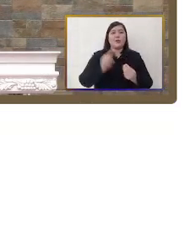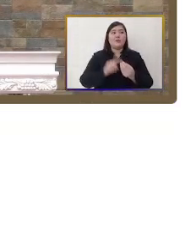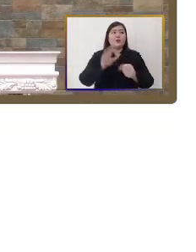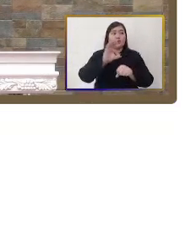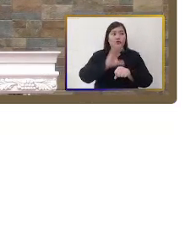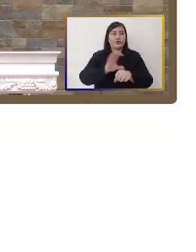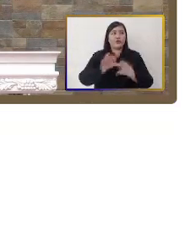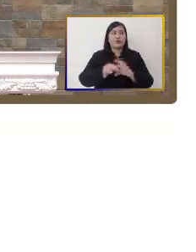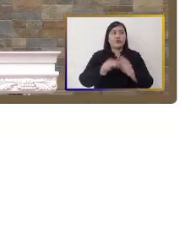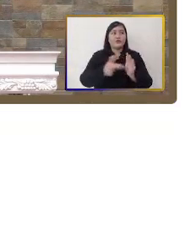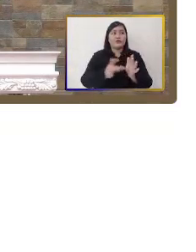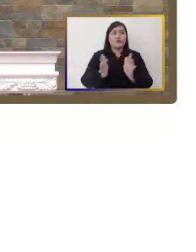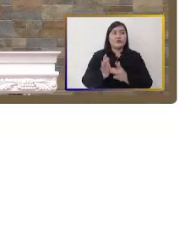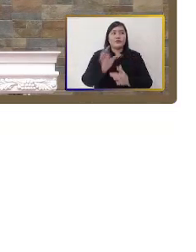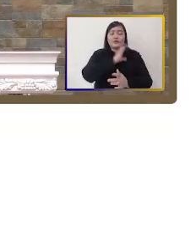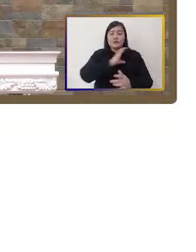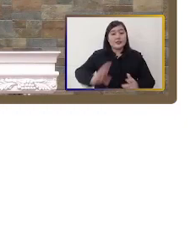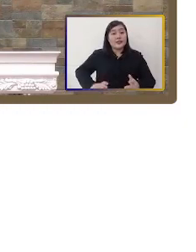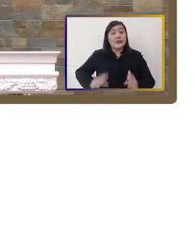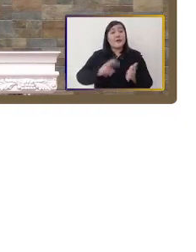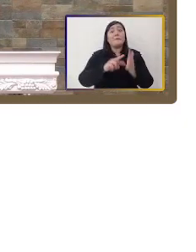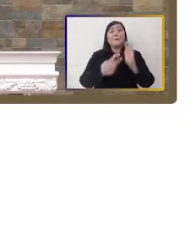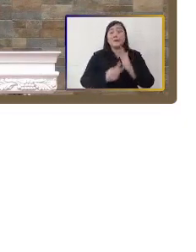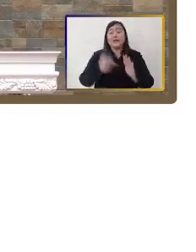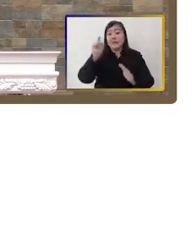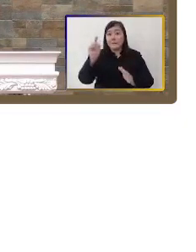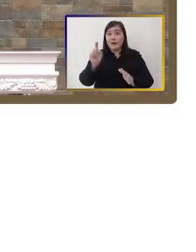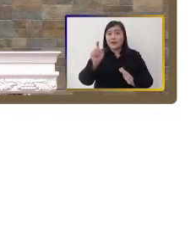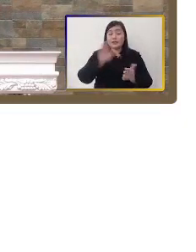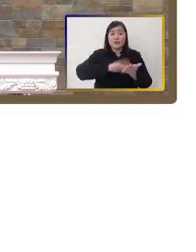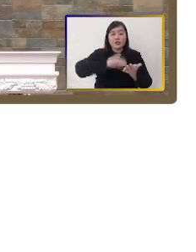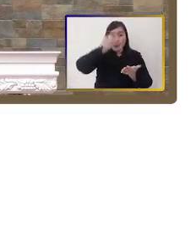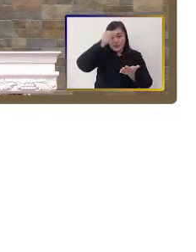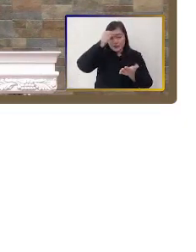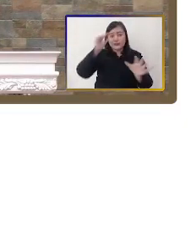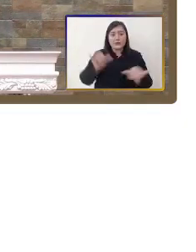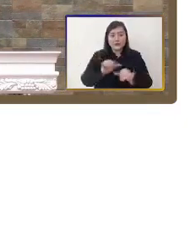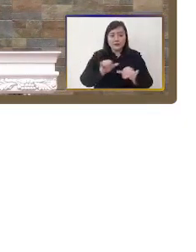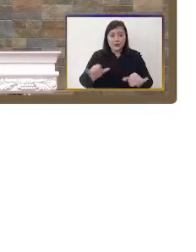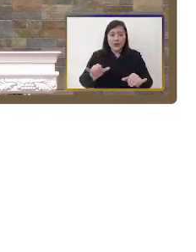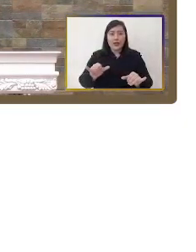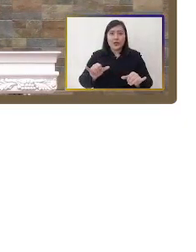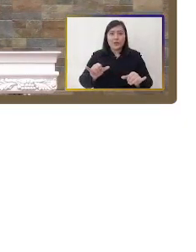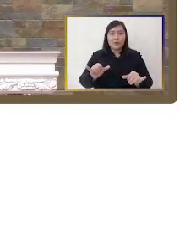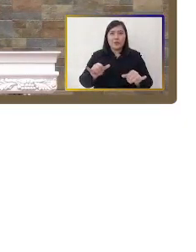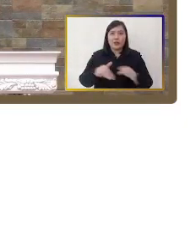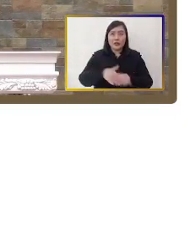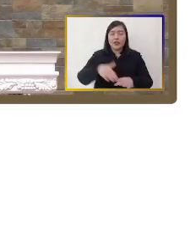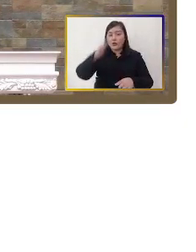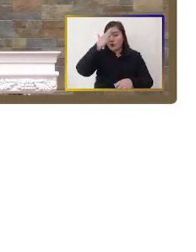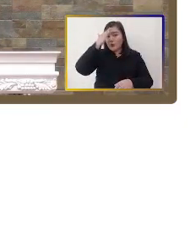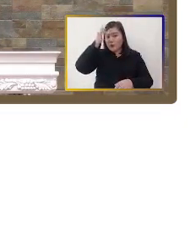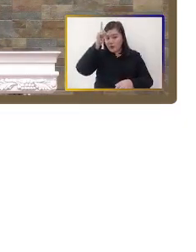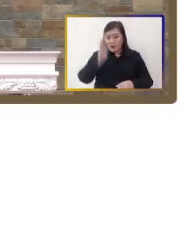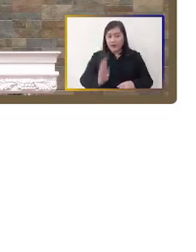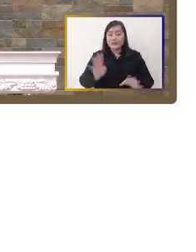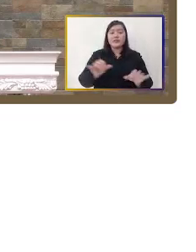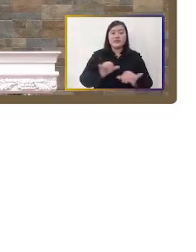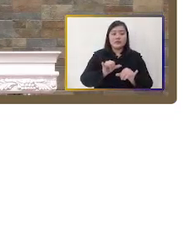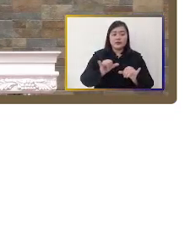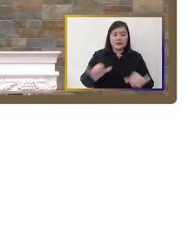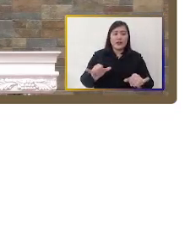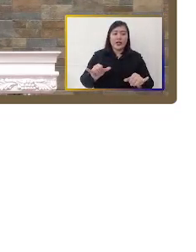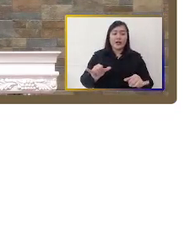Panginoong Hesukristo, the same thing sa pagkilala natin sa Diyos, kailangan natin yung salita ng Diyos. Kaya nga hindi pwedeng alisin eh. You